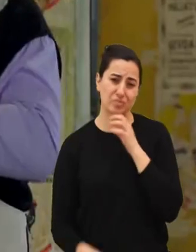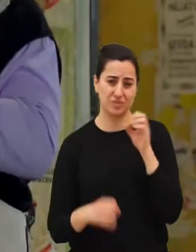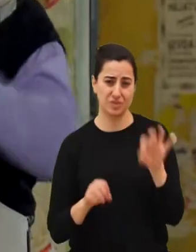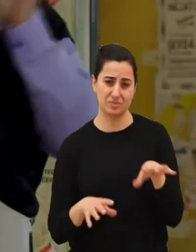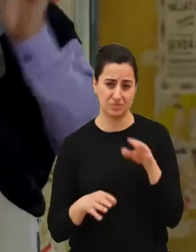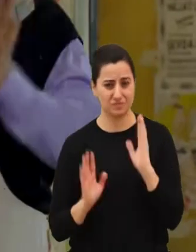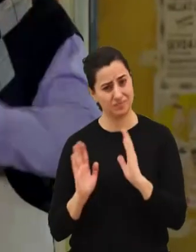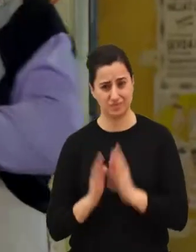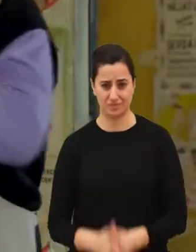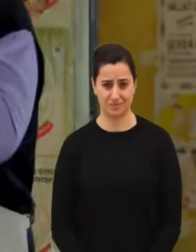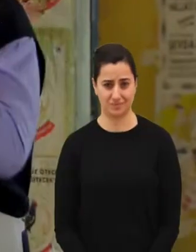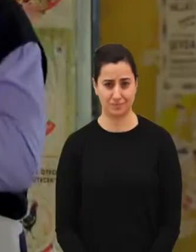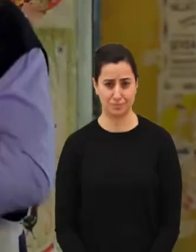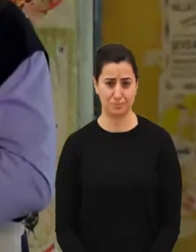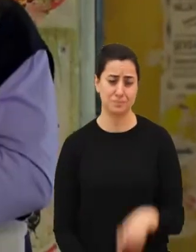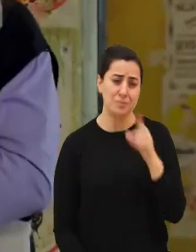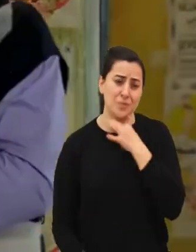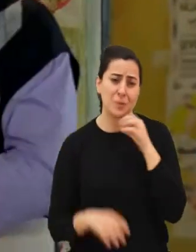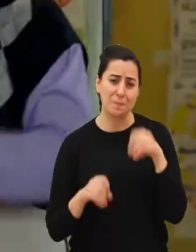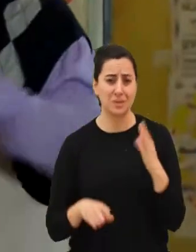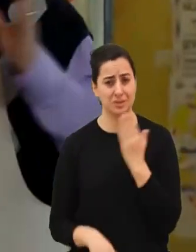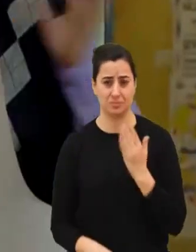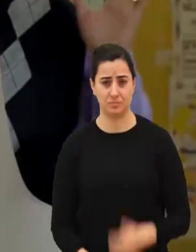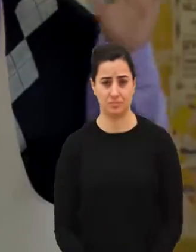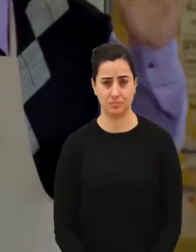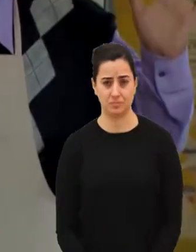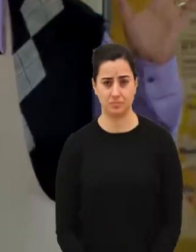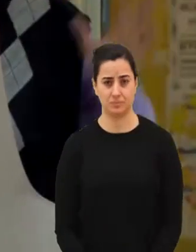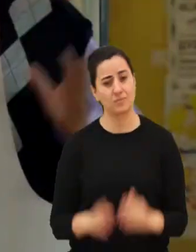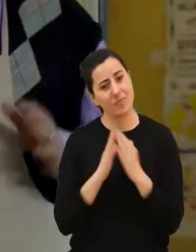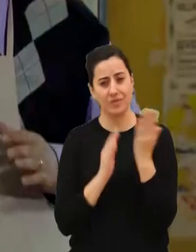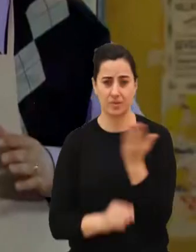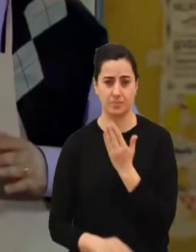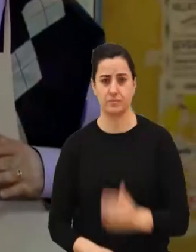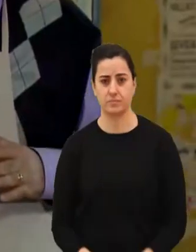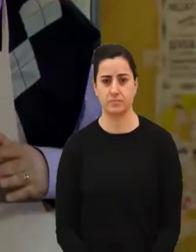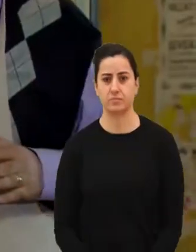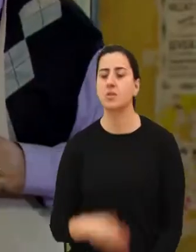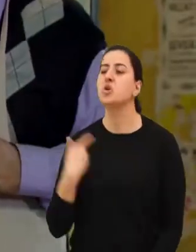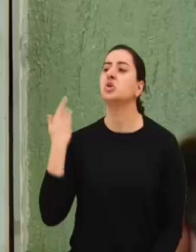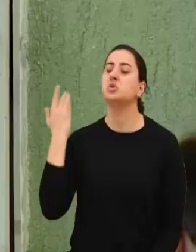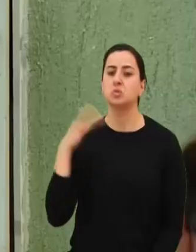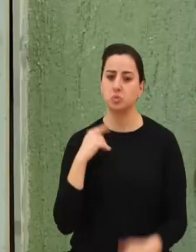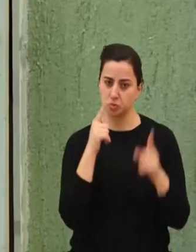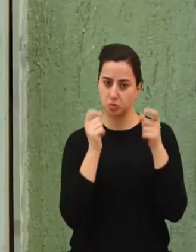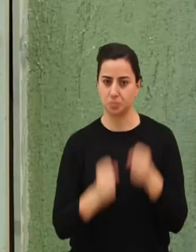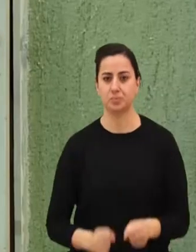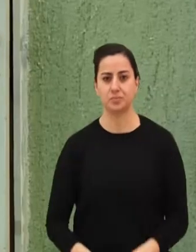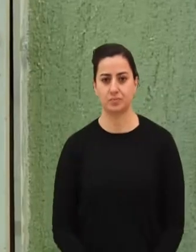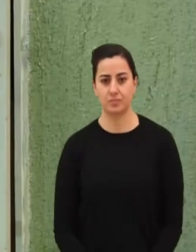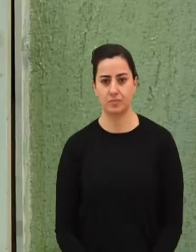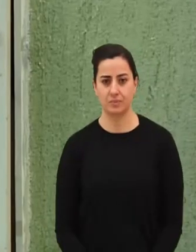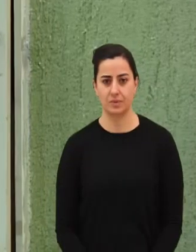bak. Değil mi? Güzel üstüne düzen olma. Hadi gel, gel eve gidelim eve. Hadi hadi. Yok gitmeyeceğim. Semih'im gidelim.